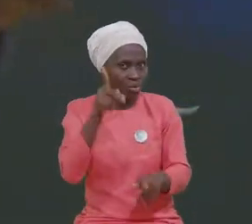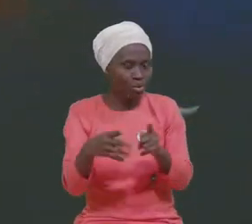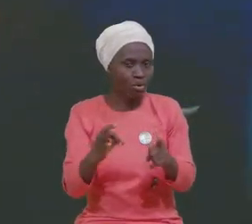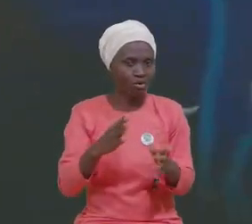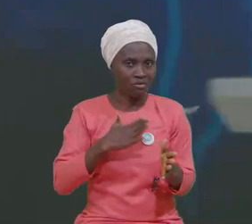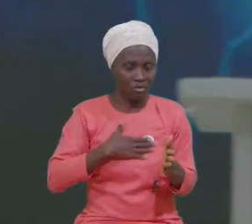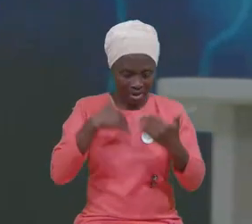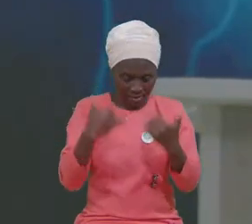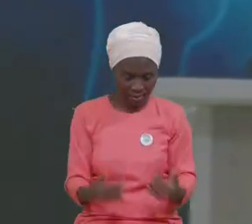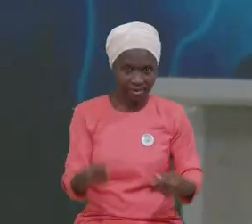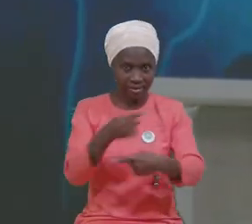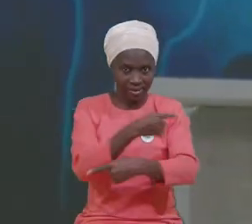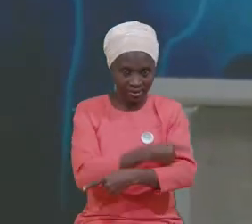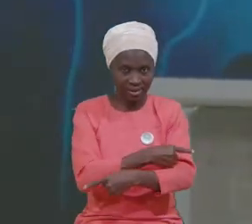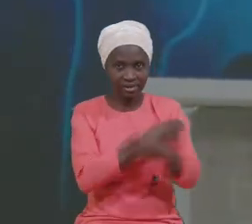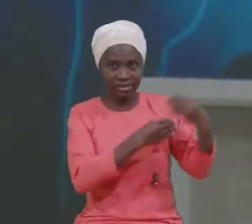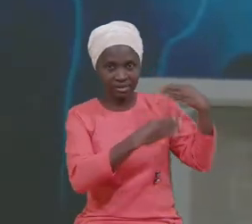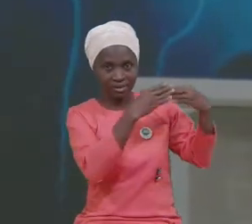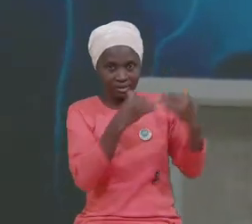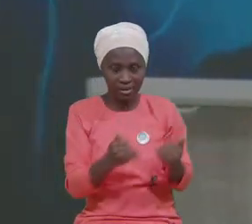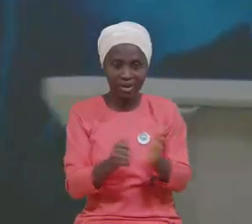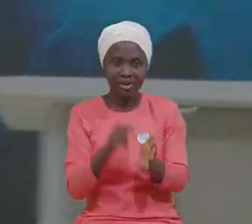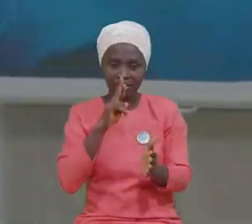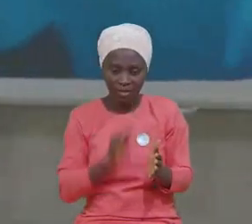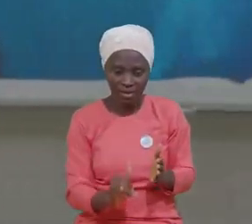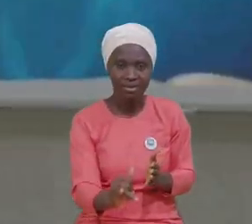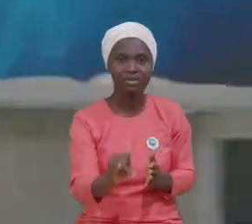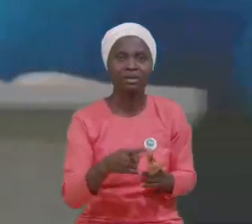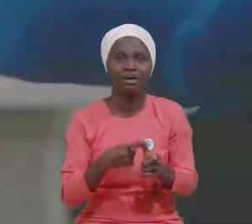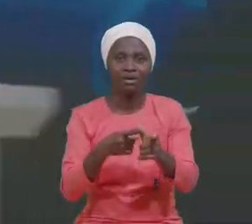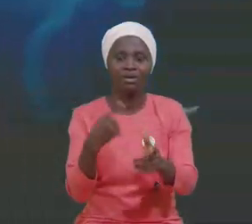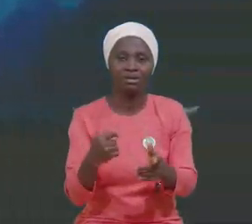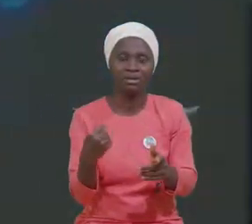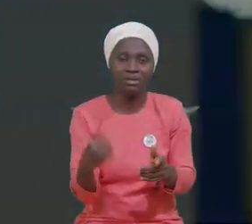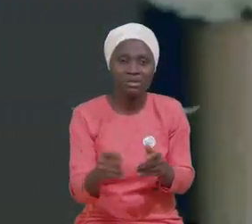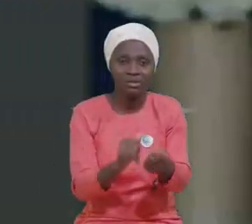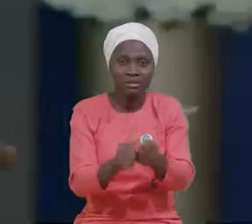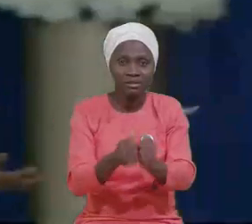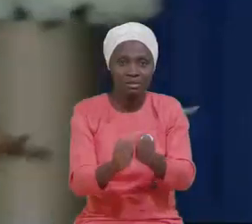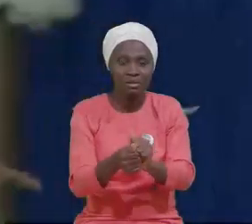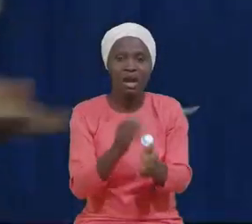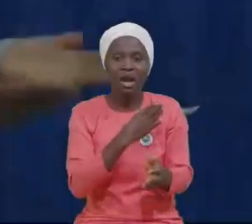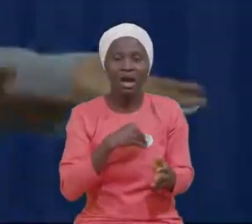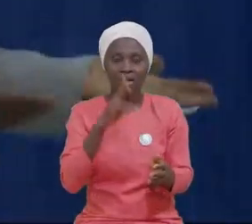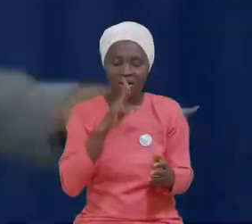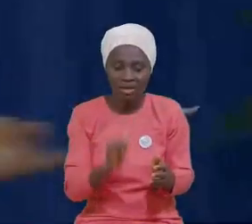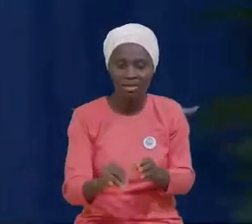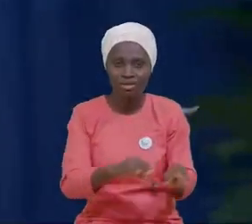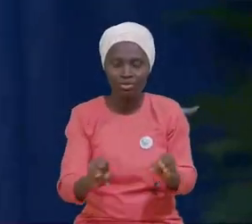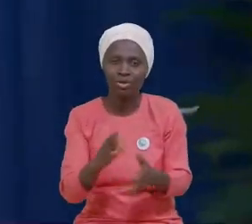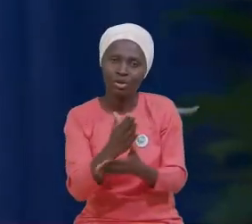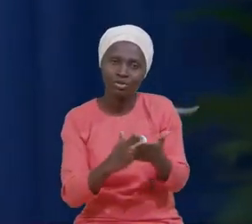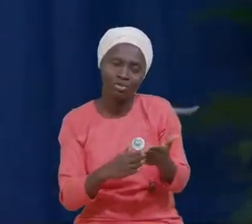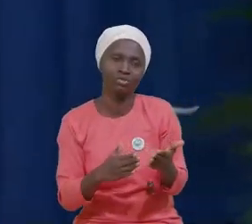de mon temps, mes contemporains, qui courent et qui font des inventions et